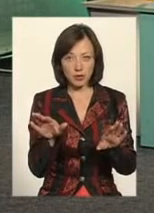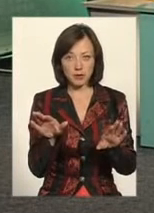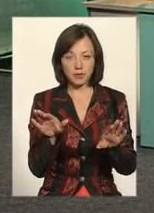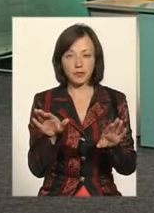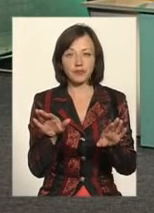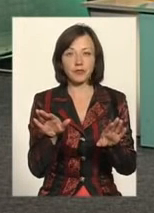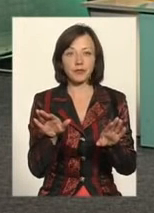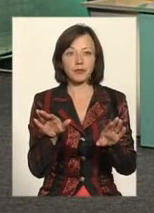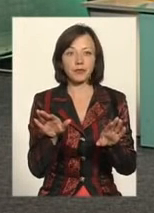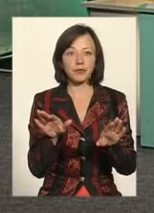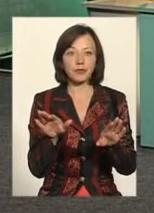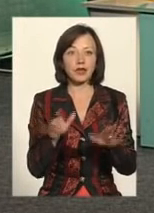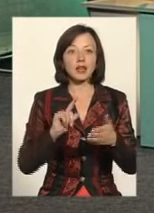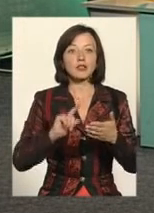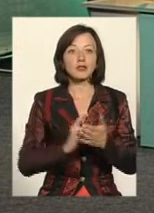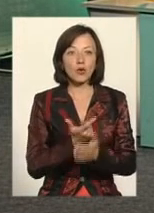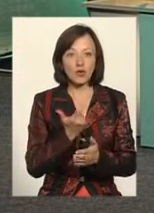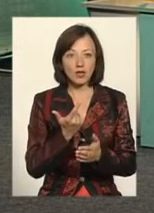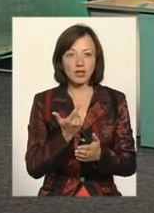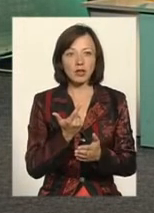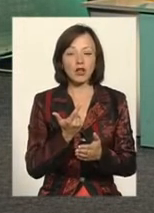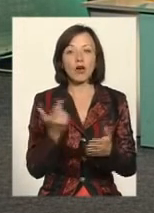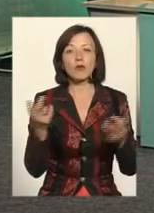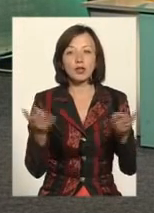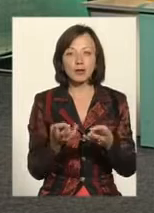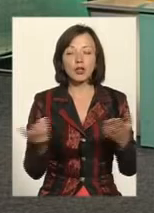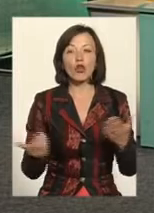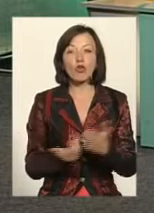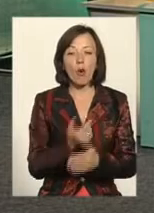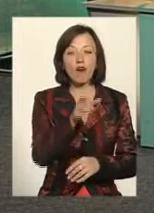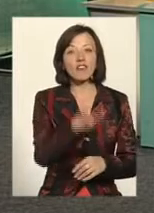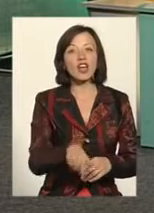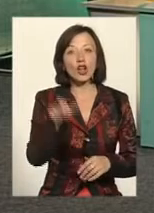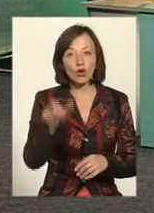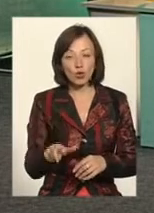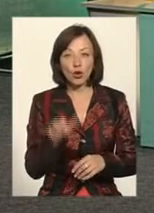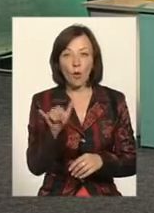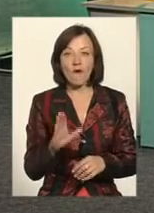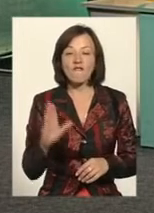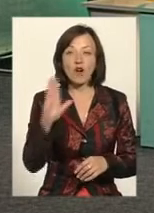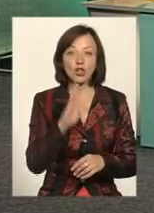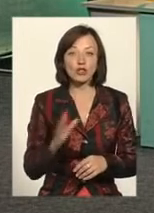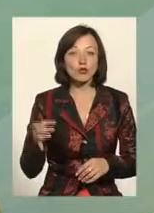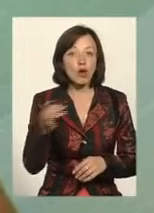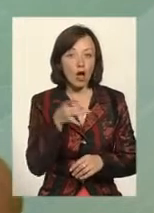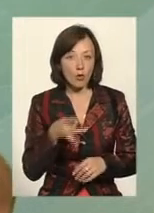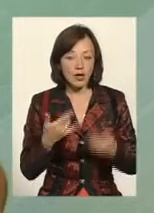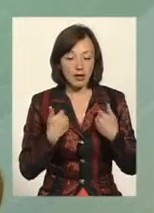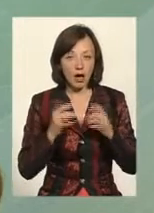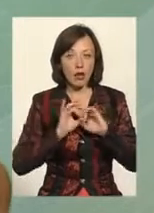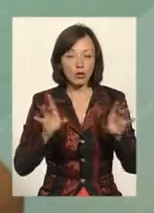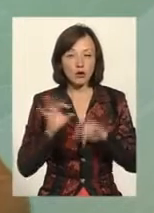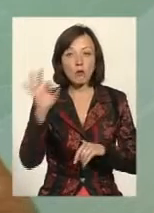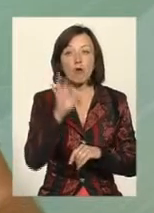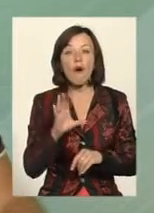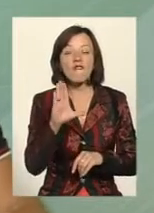розумієте, нові обличчя потрібні. Ну, потрібні нові обличчя. У Волочиському районі, зокрема, я буду говорити зараз про Волочиський